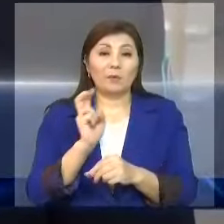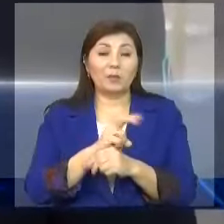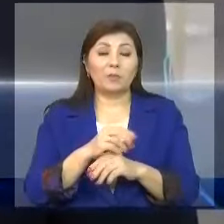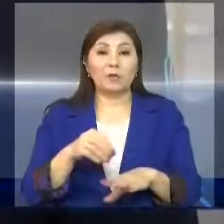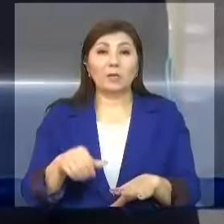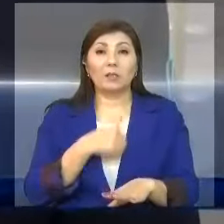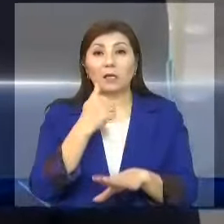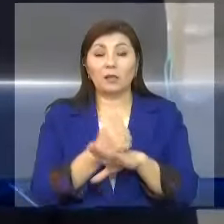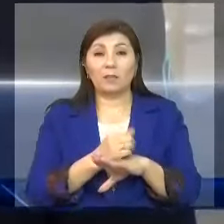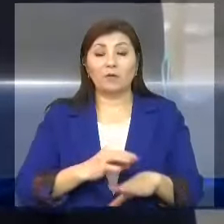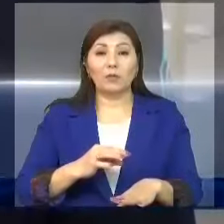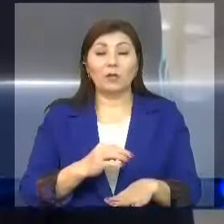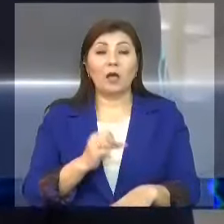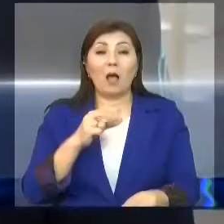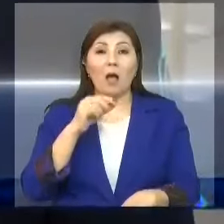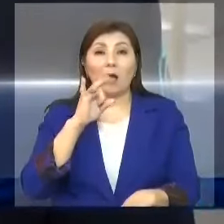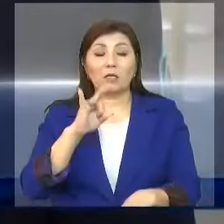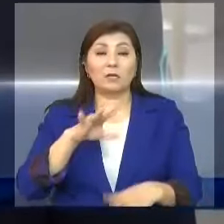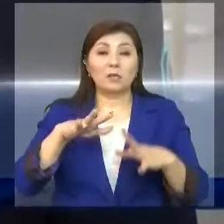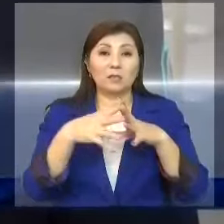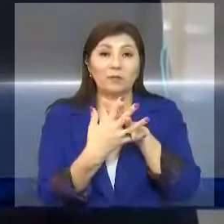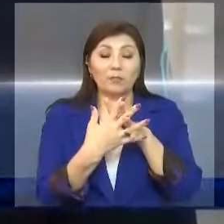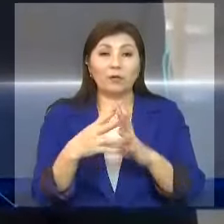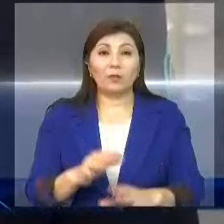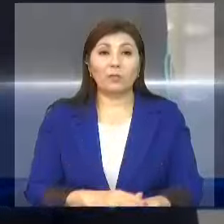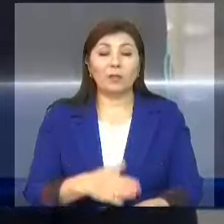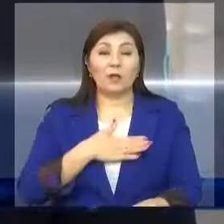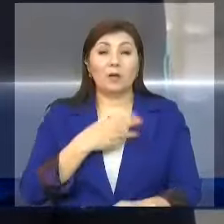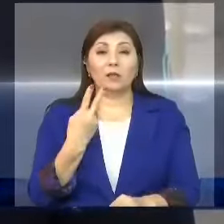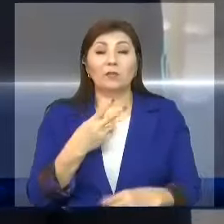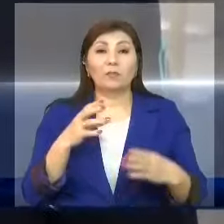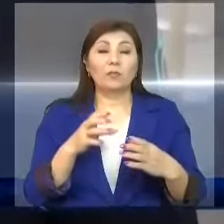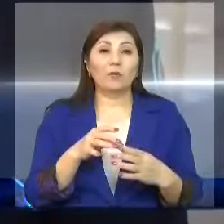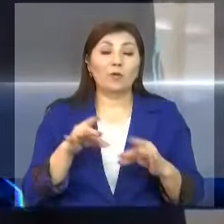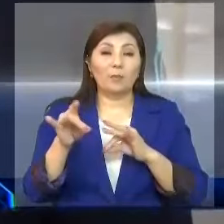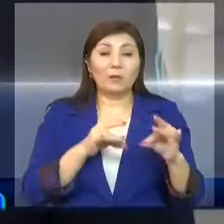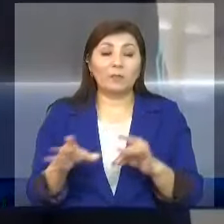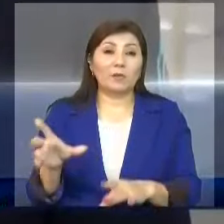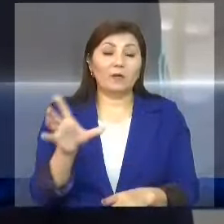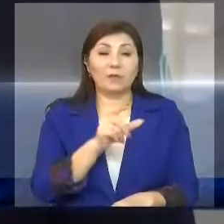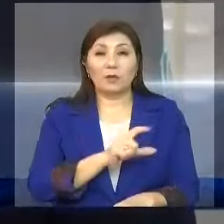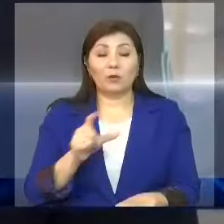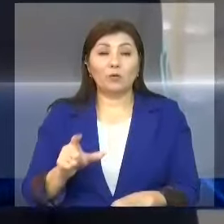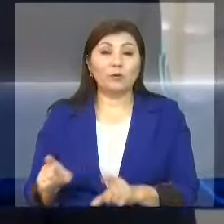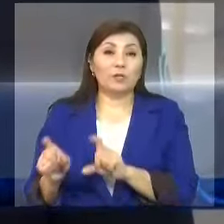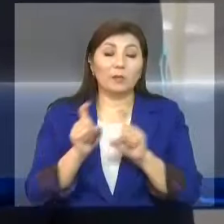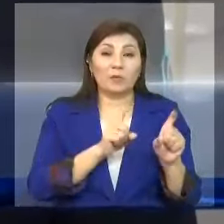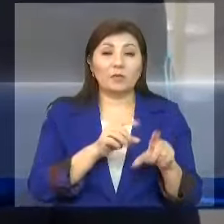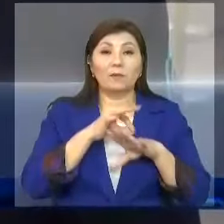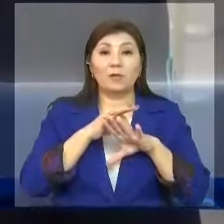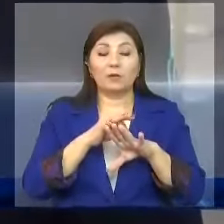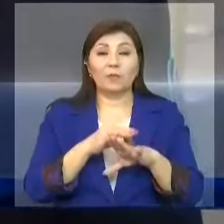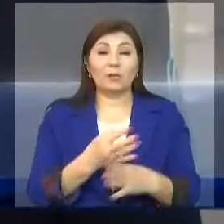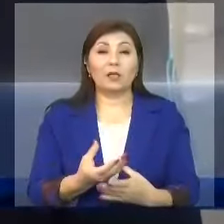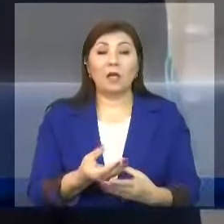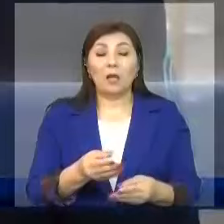аким Акжарского районного сельского округа. И мы на 2 машинах начали всех людей перевозить в кемпинг, организовали